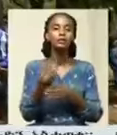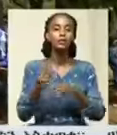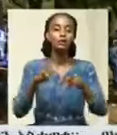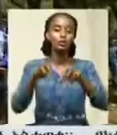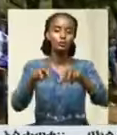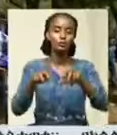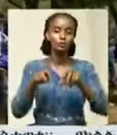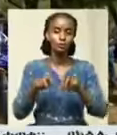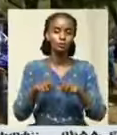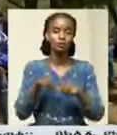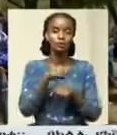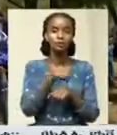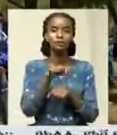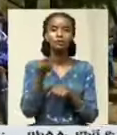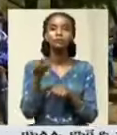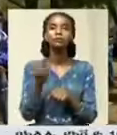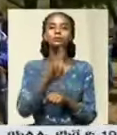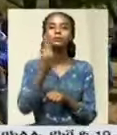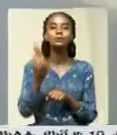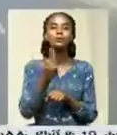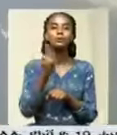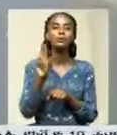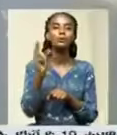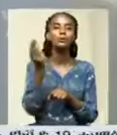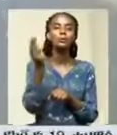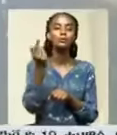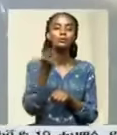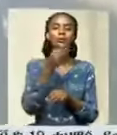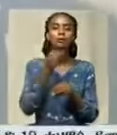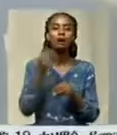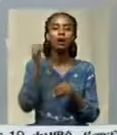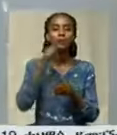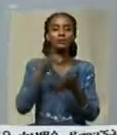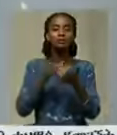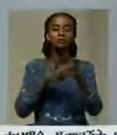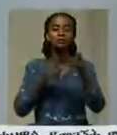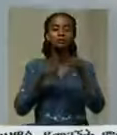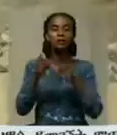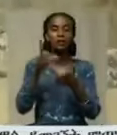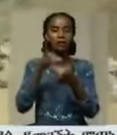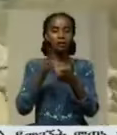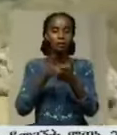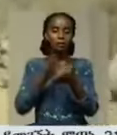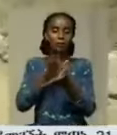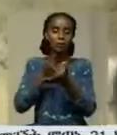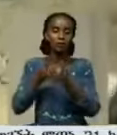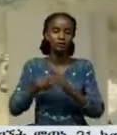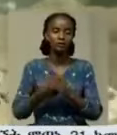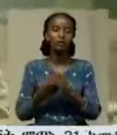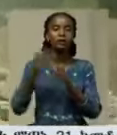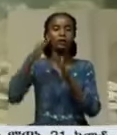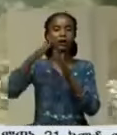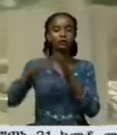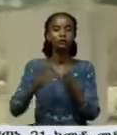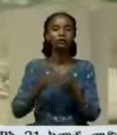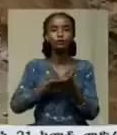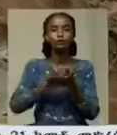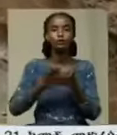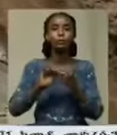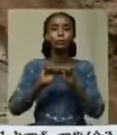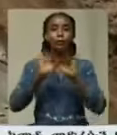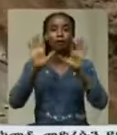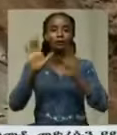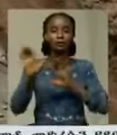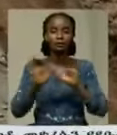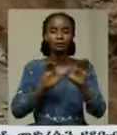አሉ። የእንደዚህ ነው የምጠቀሙ በሆነዎች አሉ። የሐዋሳ ከተማ አስተዳደር ከተማዋን ከመሀል ጀምሮ እስከ ዳርቻዎቿ ጽዱና ማራኪ ለማድረግ